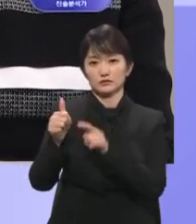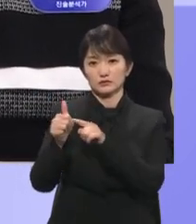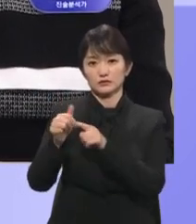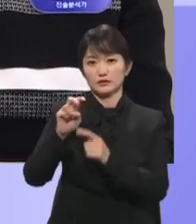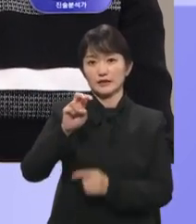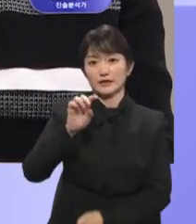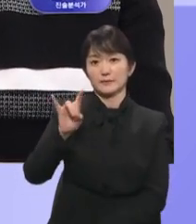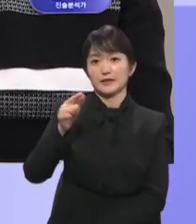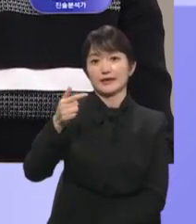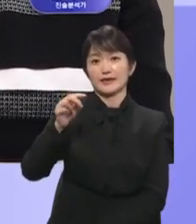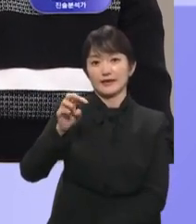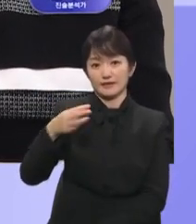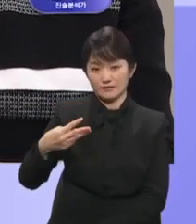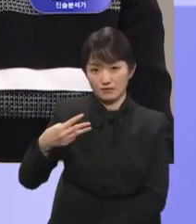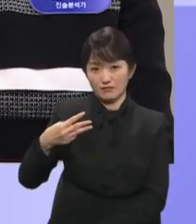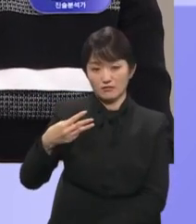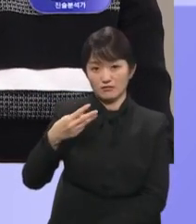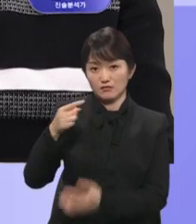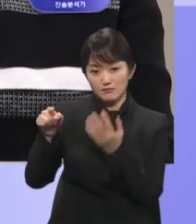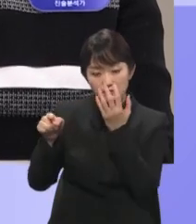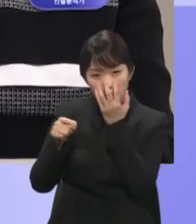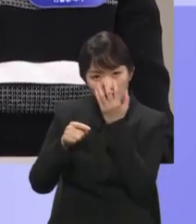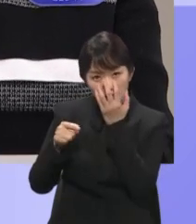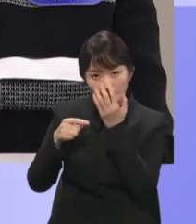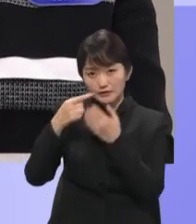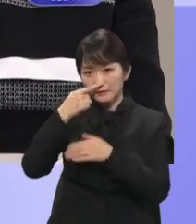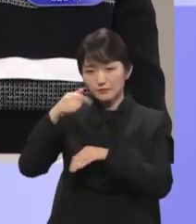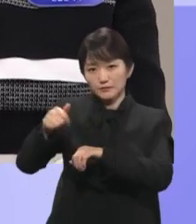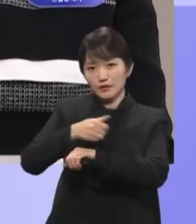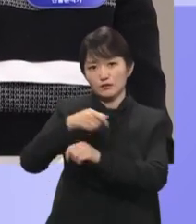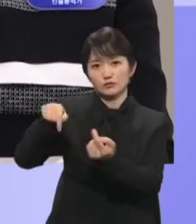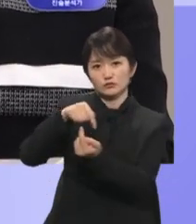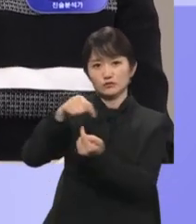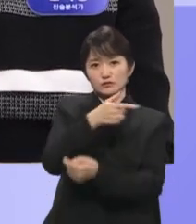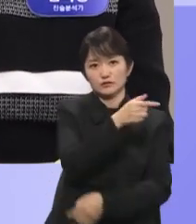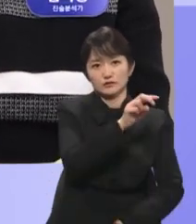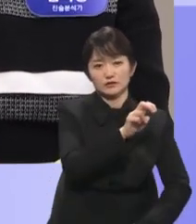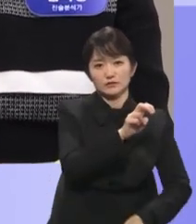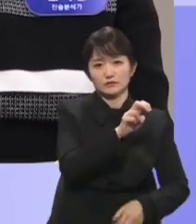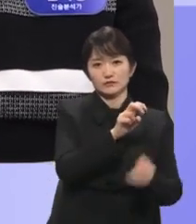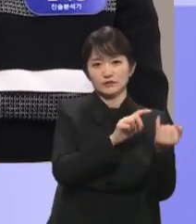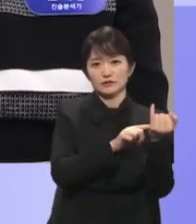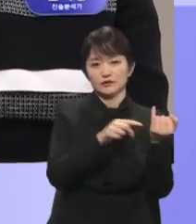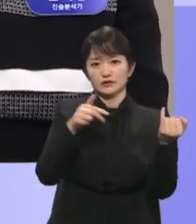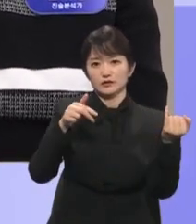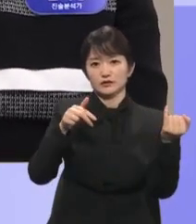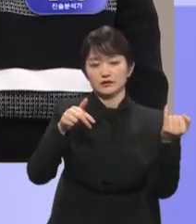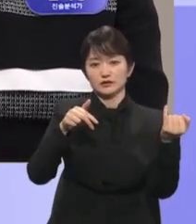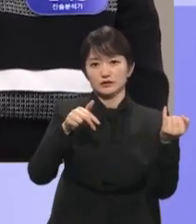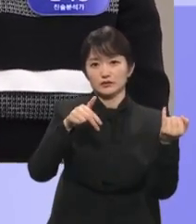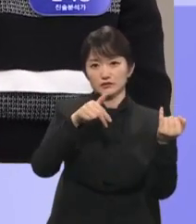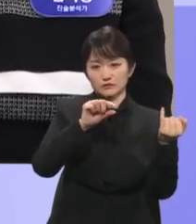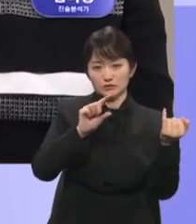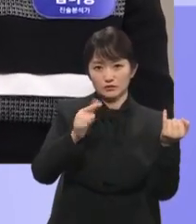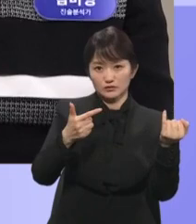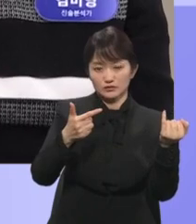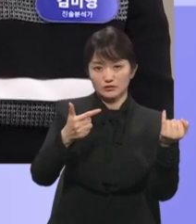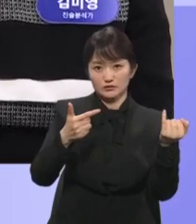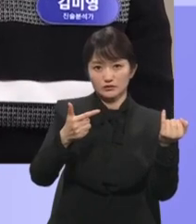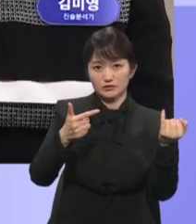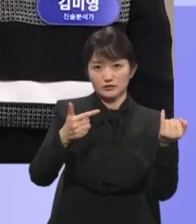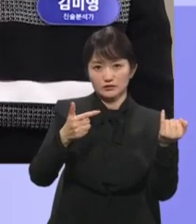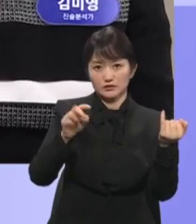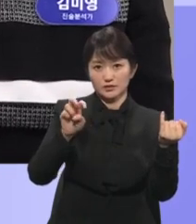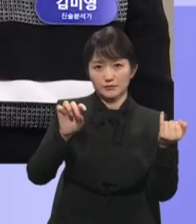또 다른 펜신 학원을 운영을 했고 남 씨도이 전씨가 매너를 통해서 나를 돕고 있다 이렇게 말은 한